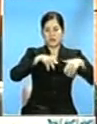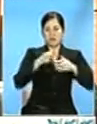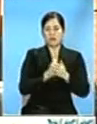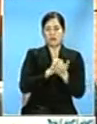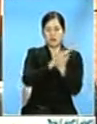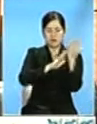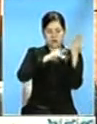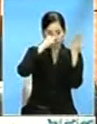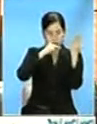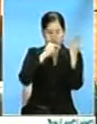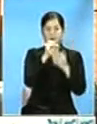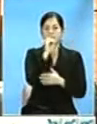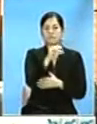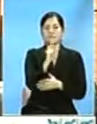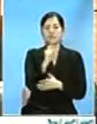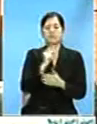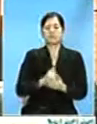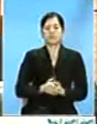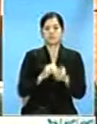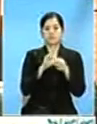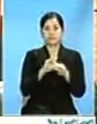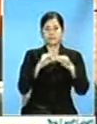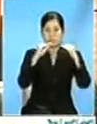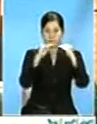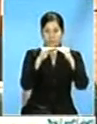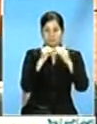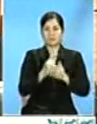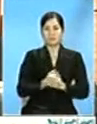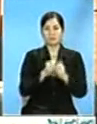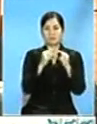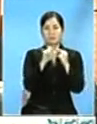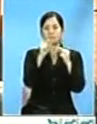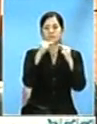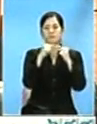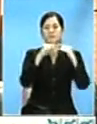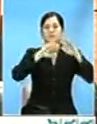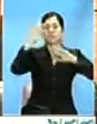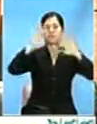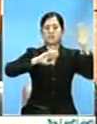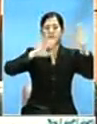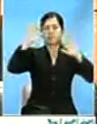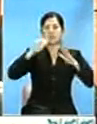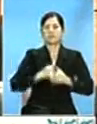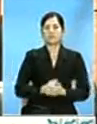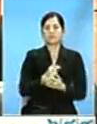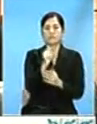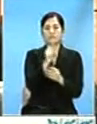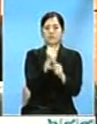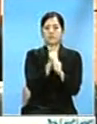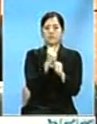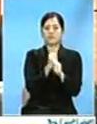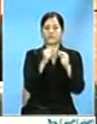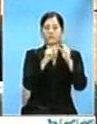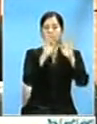ครับการใช้สิทธิ์ตามระบบประชาธิปไตยต้องกระทำด้วย